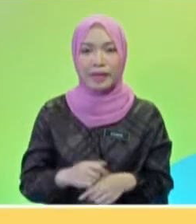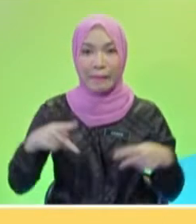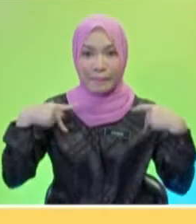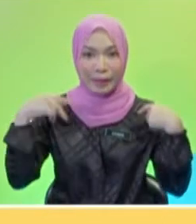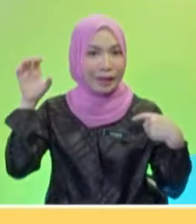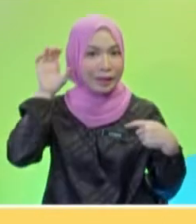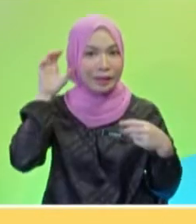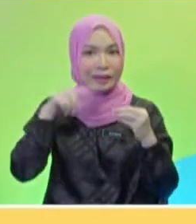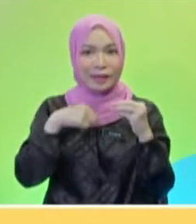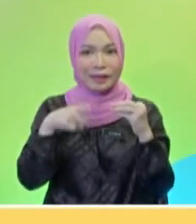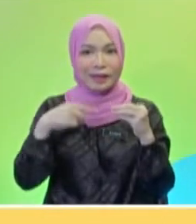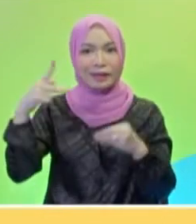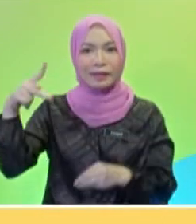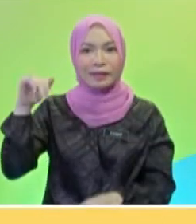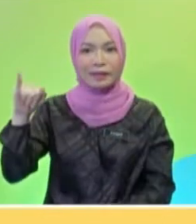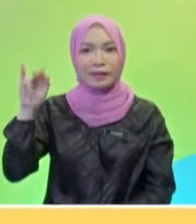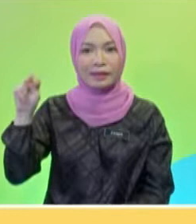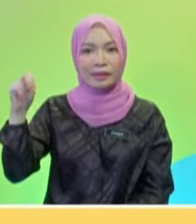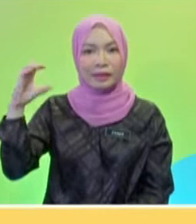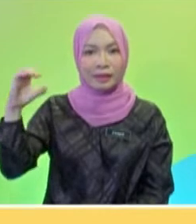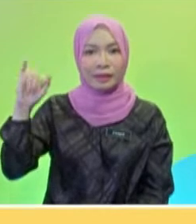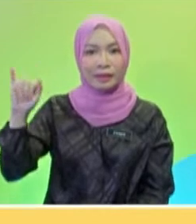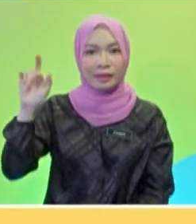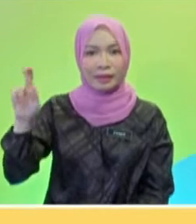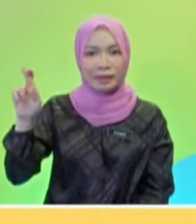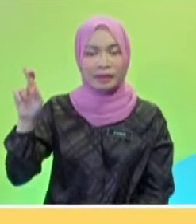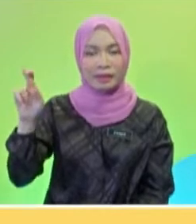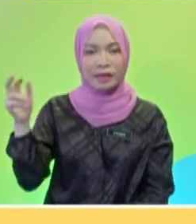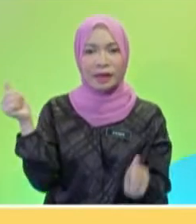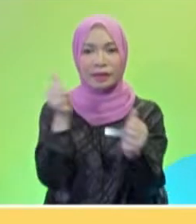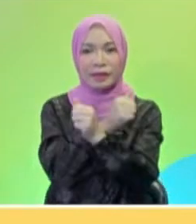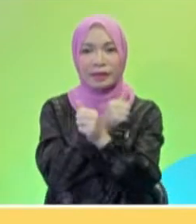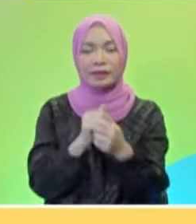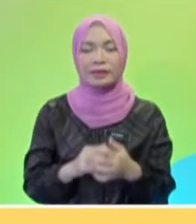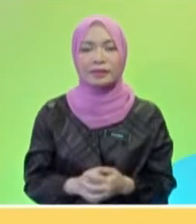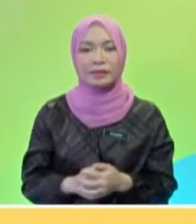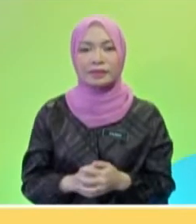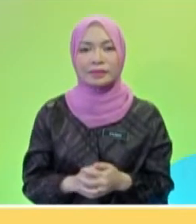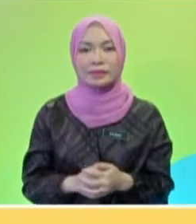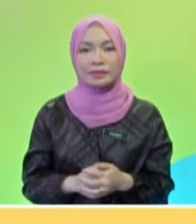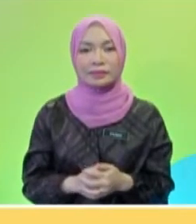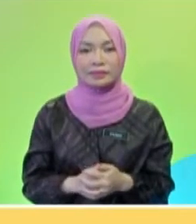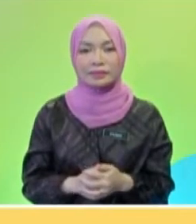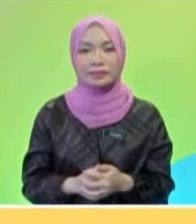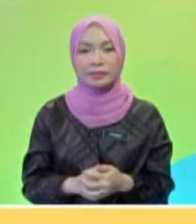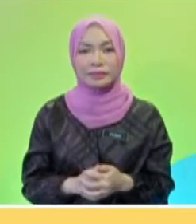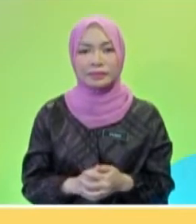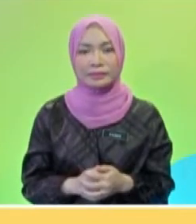kincir angin akik ya sreg ada Perancis ini membangunkan tenaga elektrik di pada